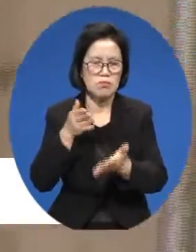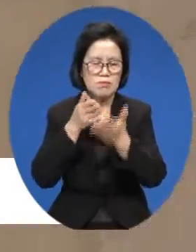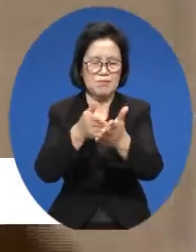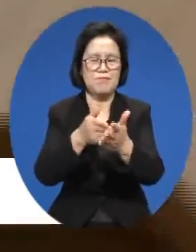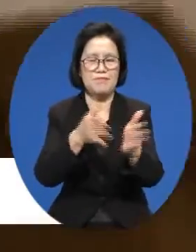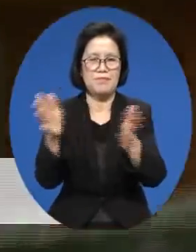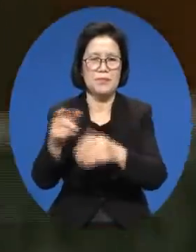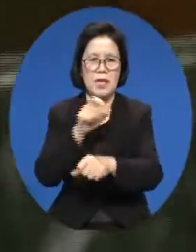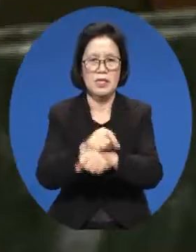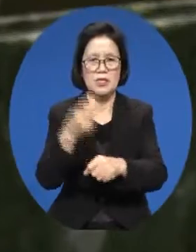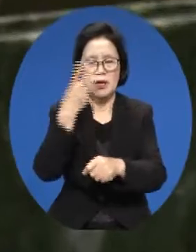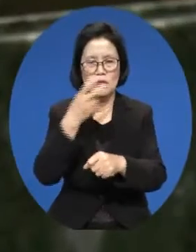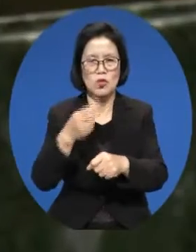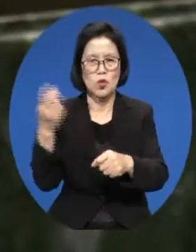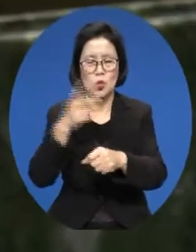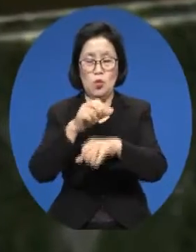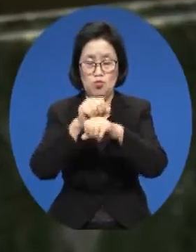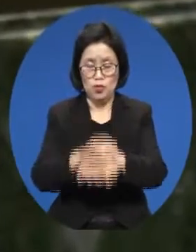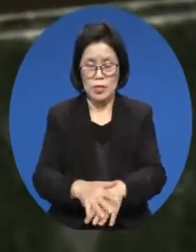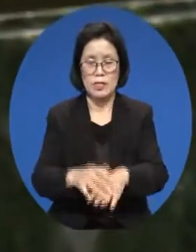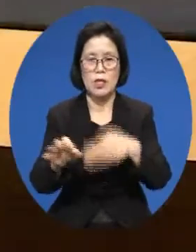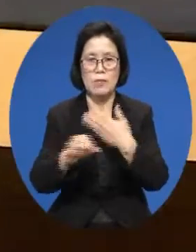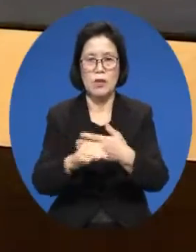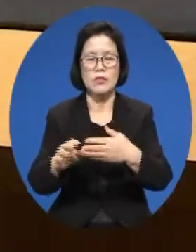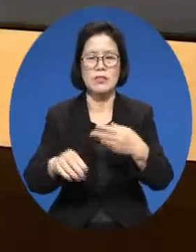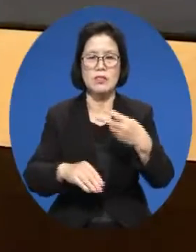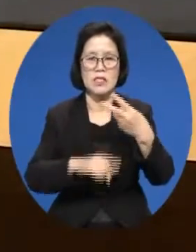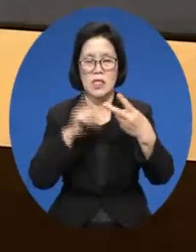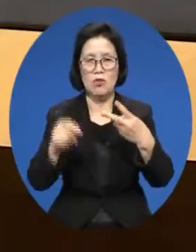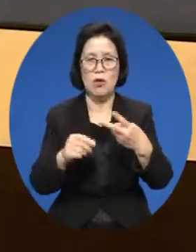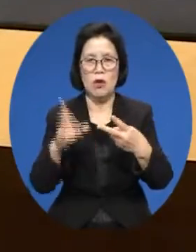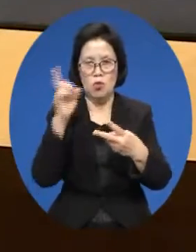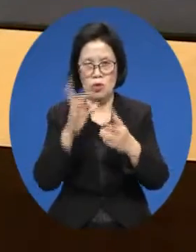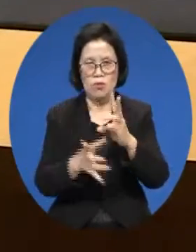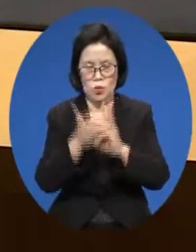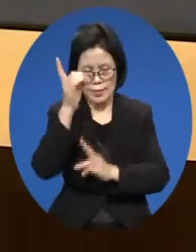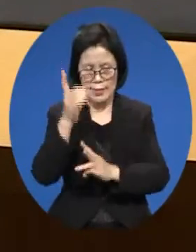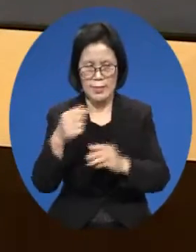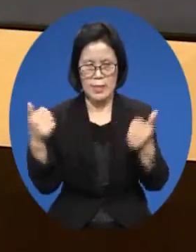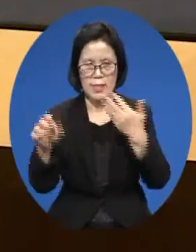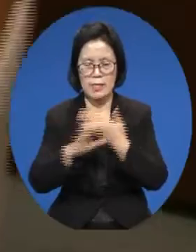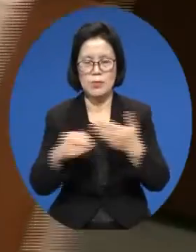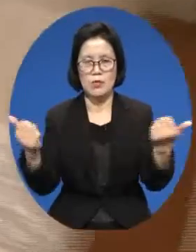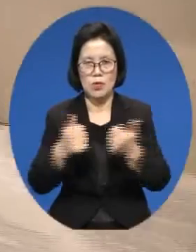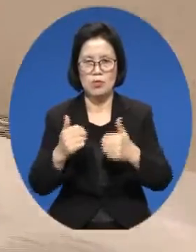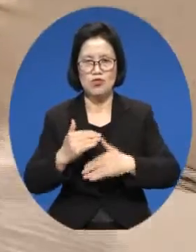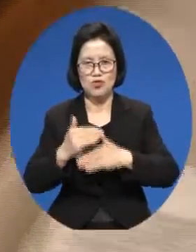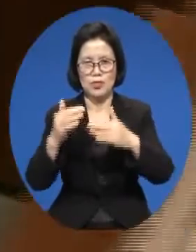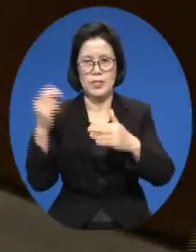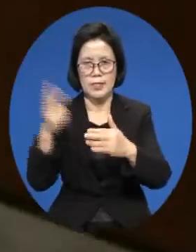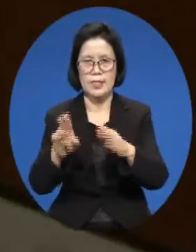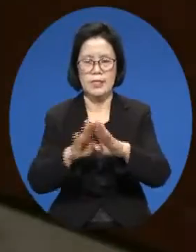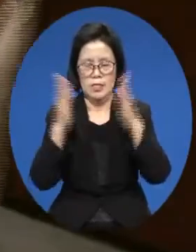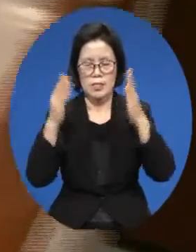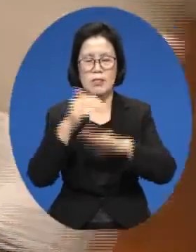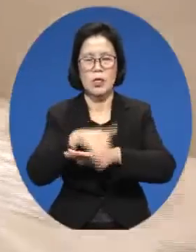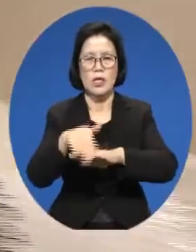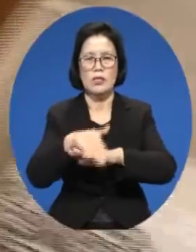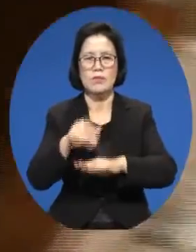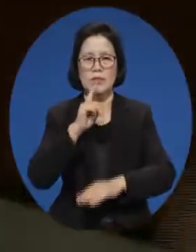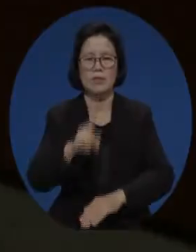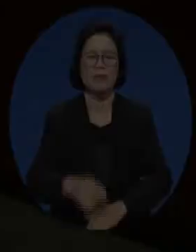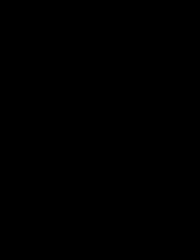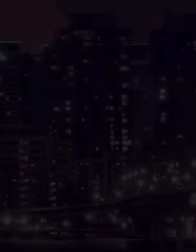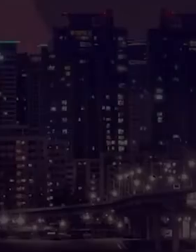행정사무 조사가 또 무선 될 경우 다음달 원포인트 임시회 를 소집해 다시 추진할 계획입니다 obs 뉴스